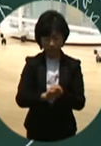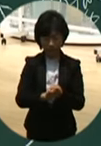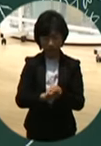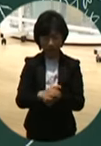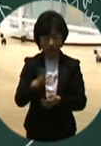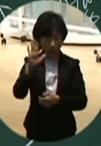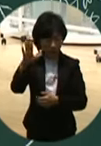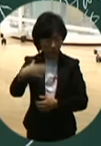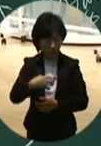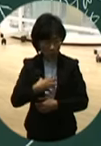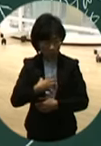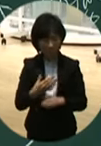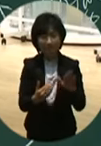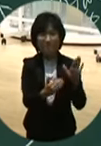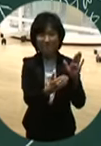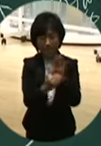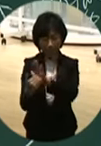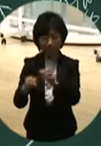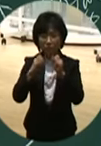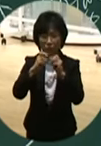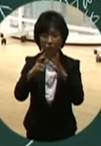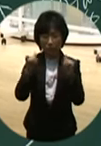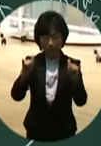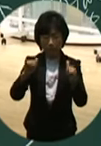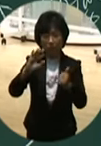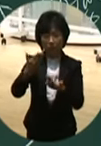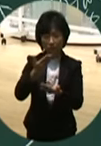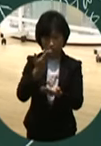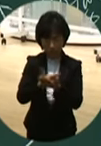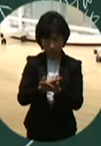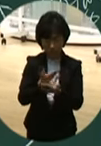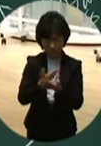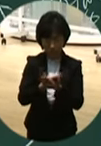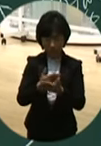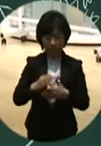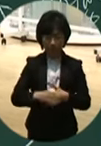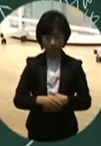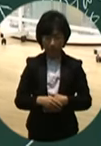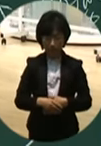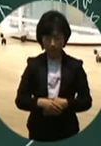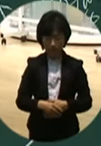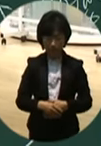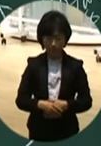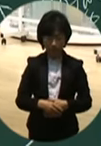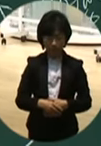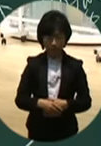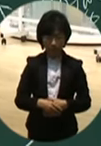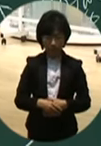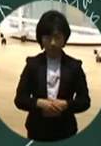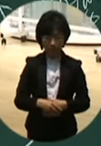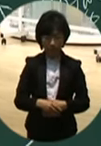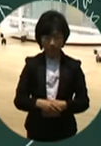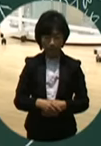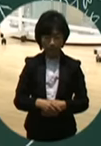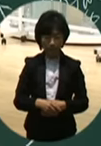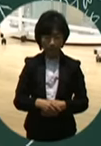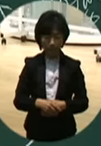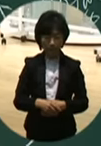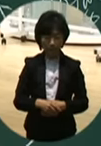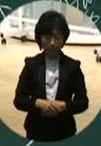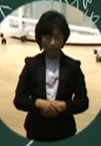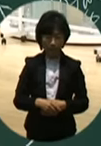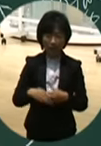막는 전도자로 서게 해 주옵소서. Help us stand as evangelists who will stop the crisis. 가장 좋은 것으로